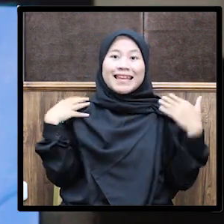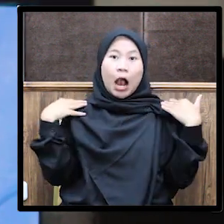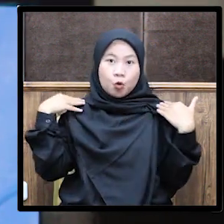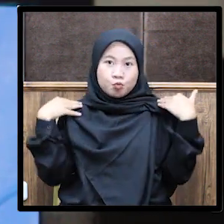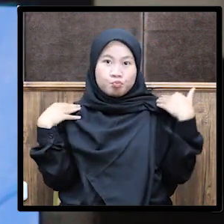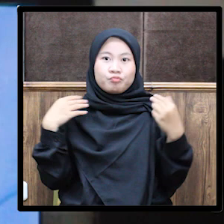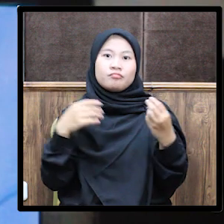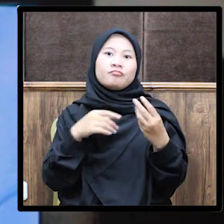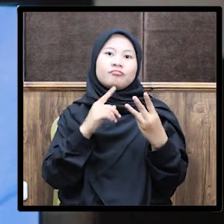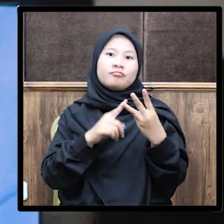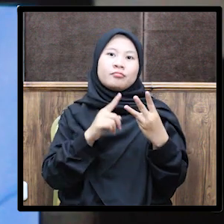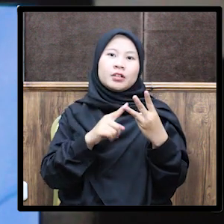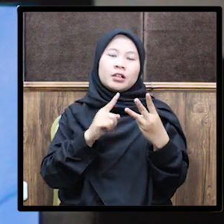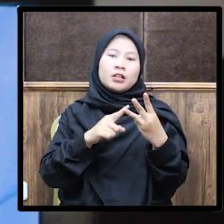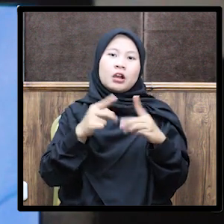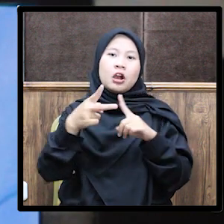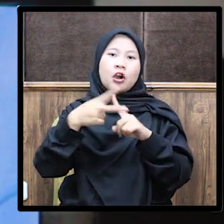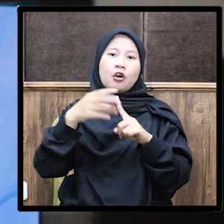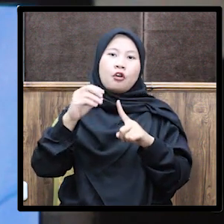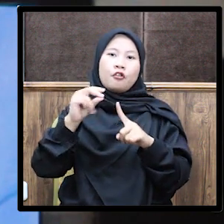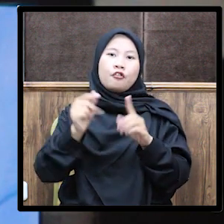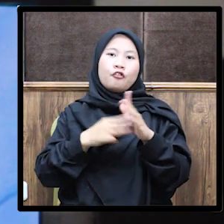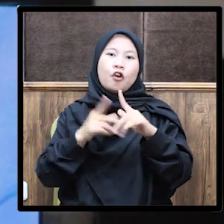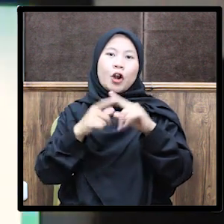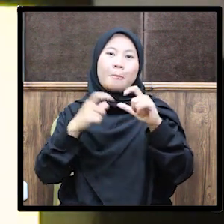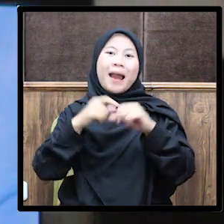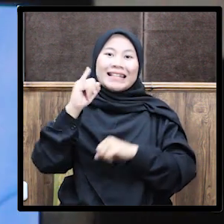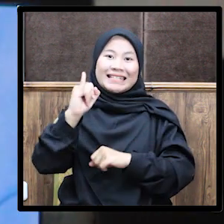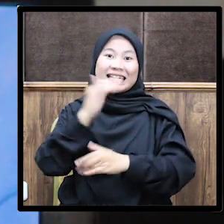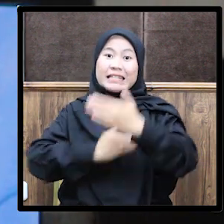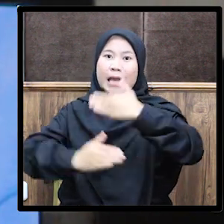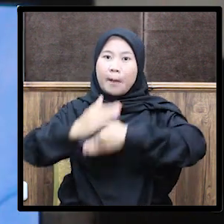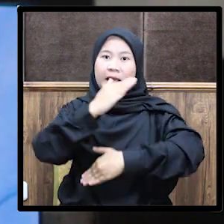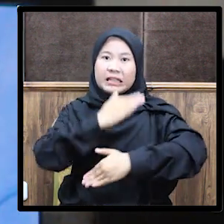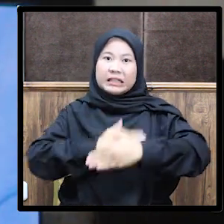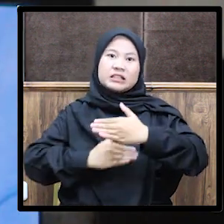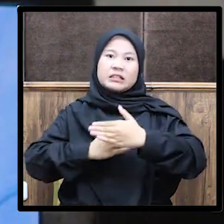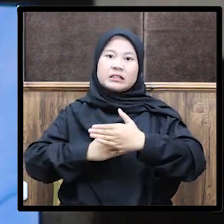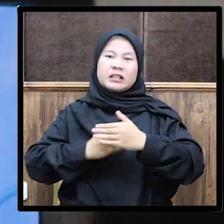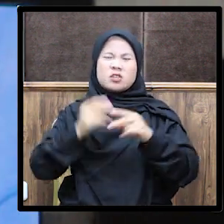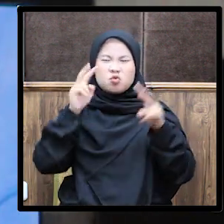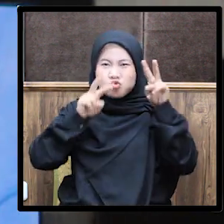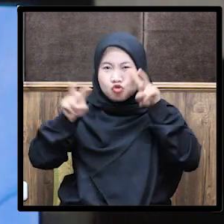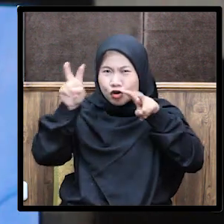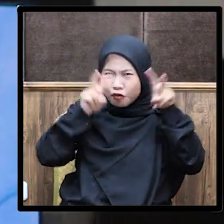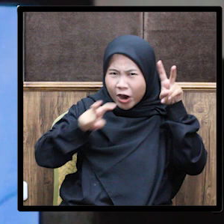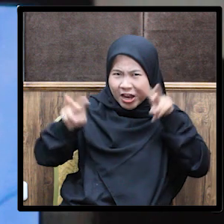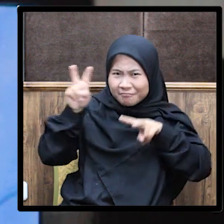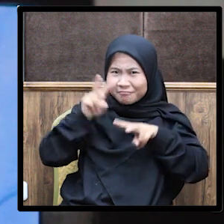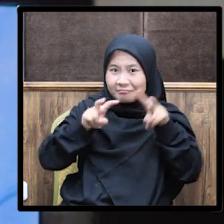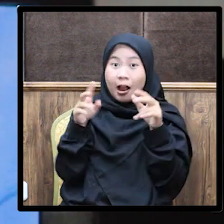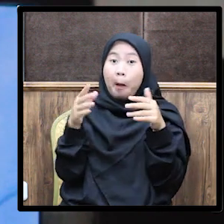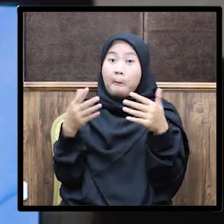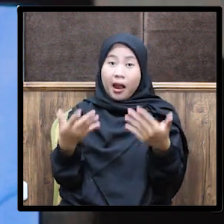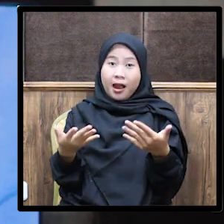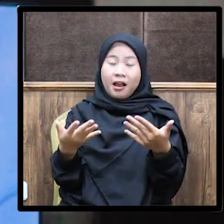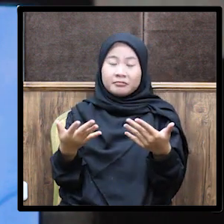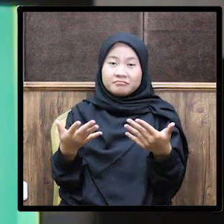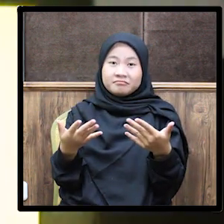juga Formasi Disabilitas ini melakukan survei gitu terkait dengan bagaimana